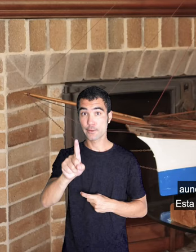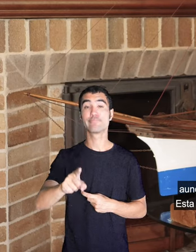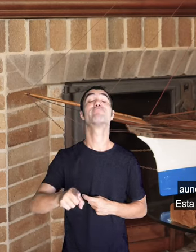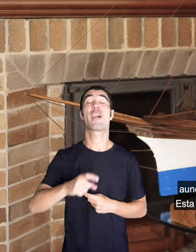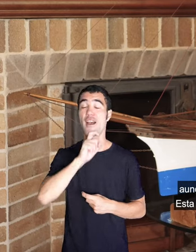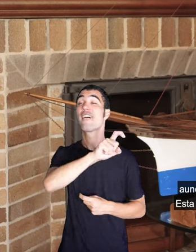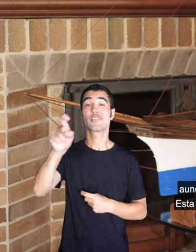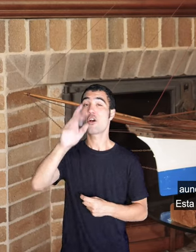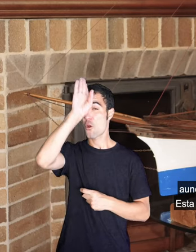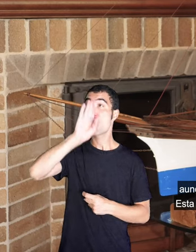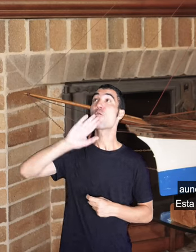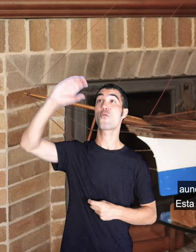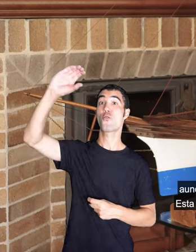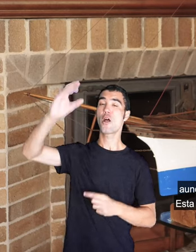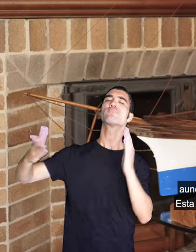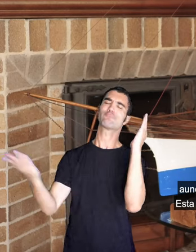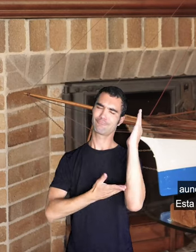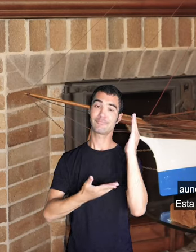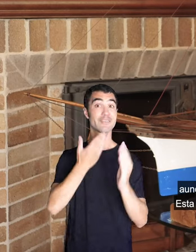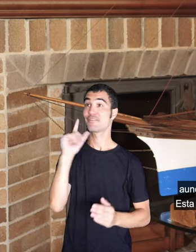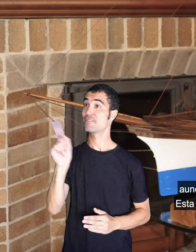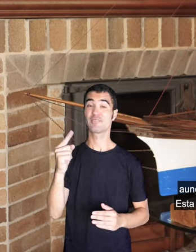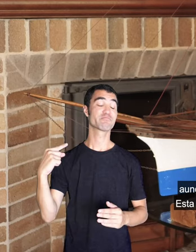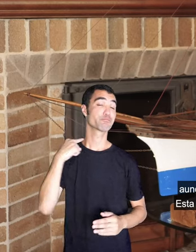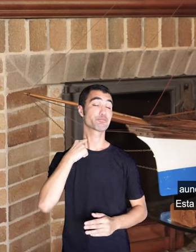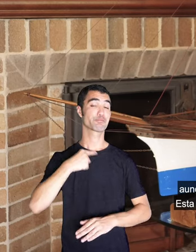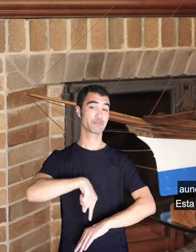ser tallada de lluna, perquè si no perds temps.